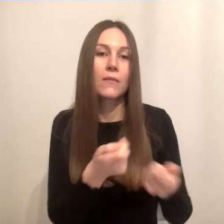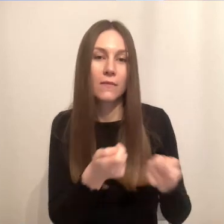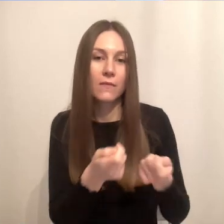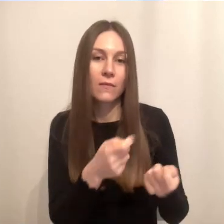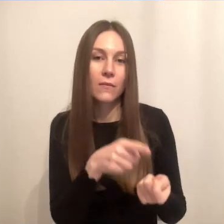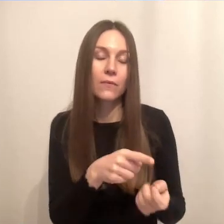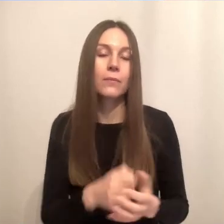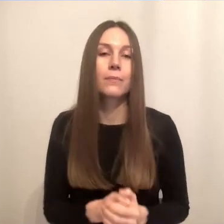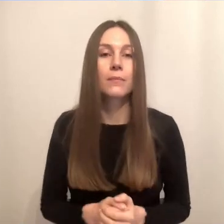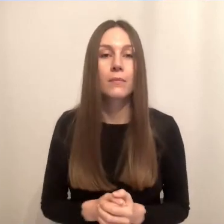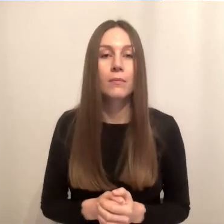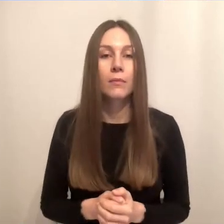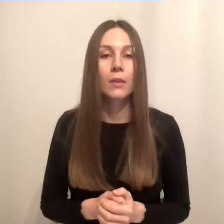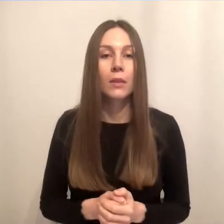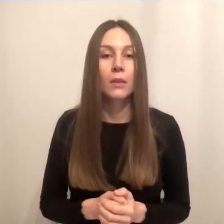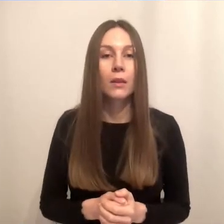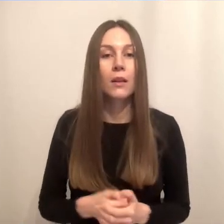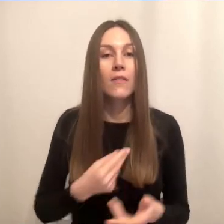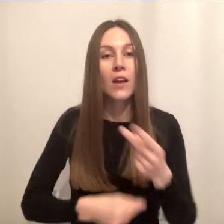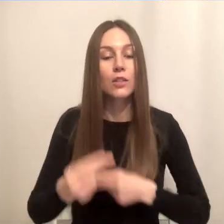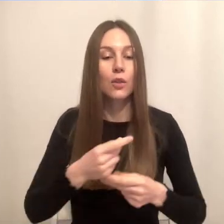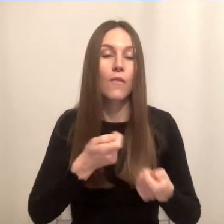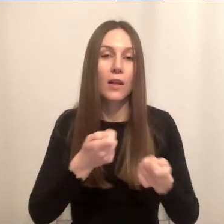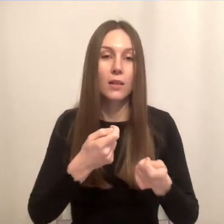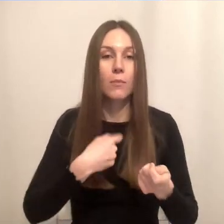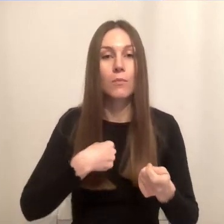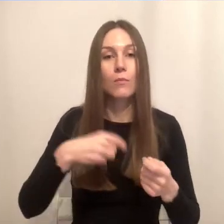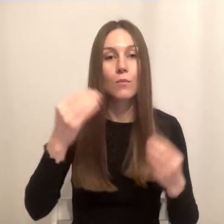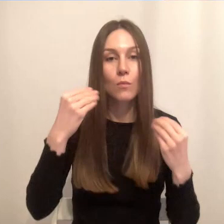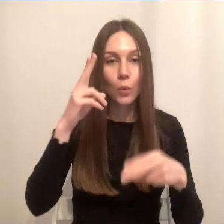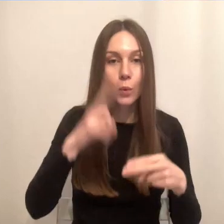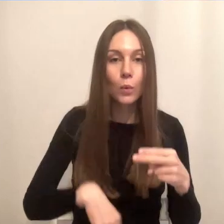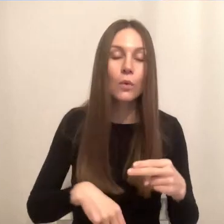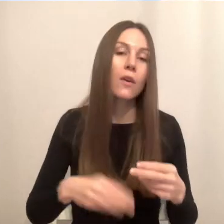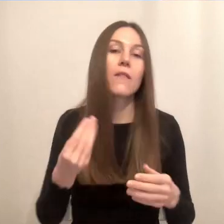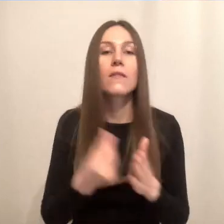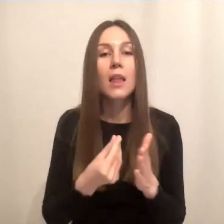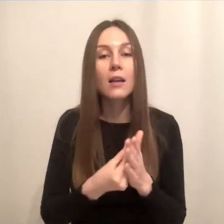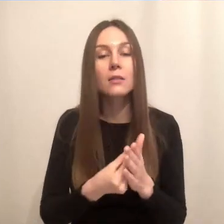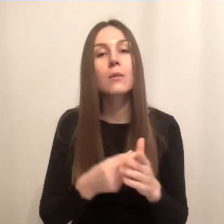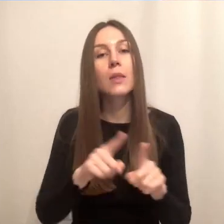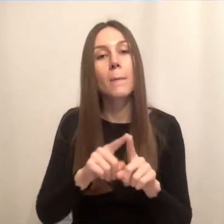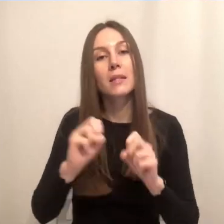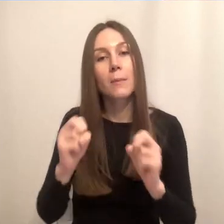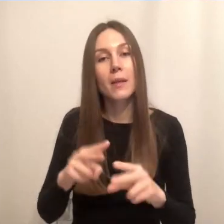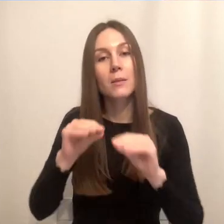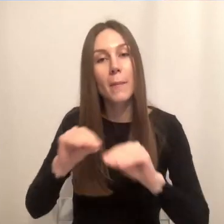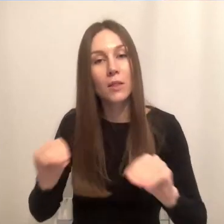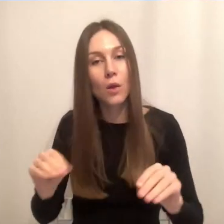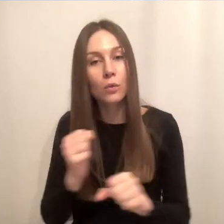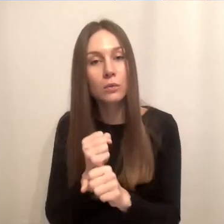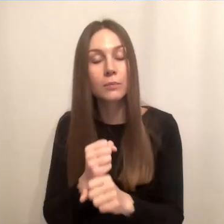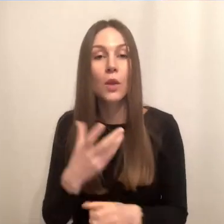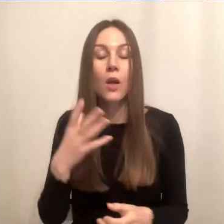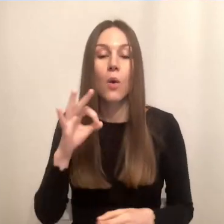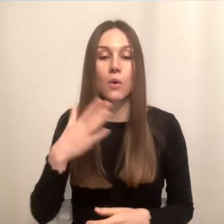vadyboje, esu pabaigęs verslo vadybą, finansų specializaciją, esu specialusis pedagogas. Ką galėčiau apie savo savybės